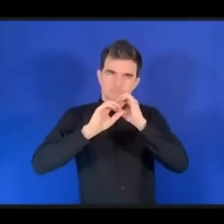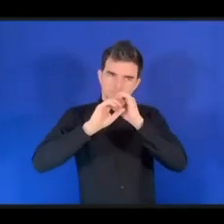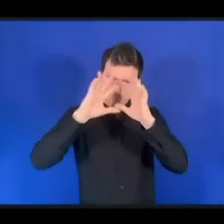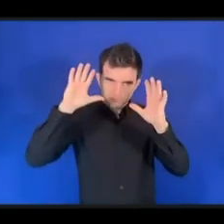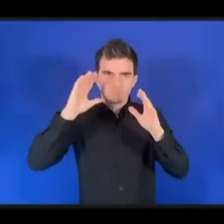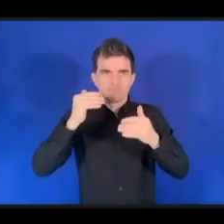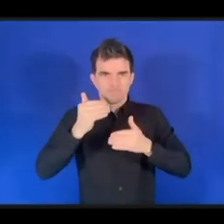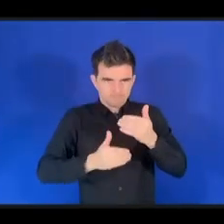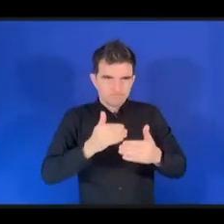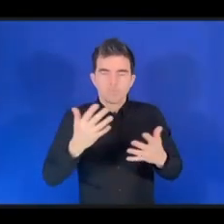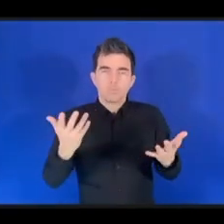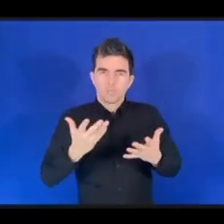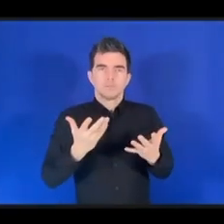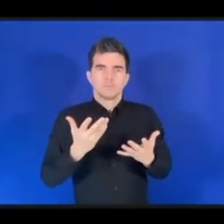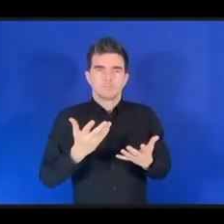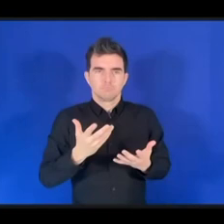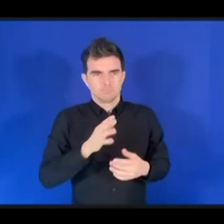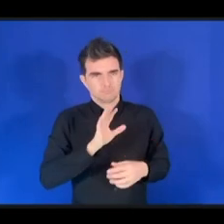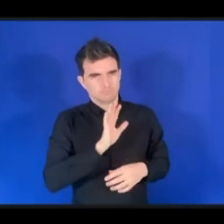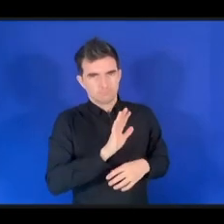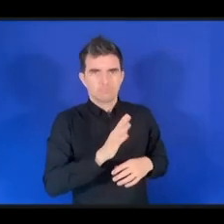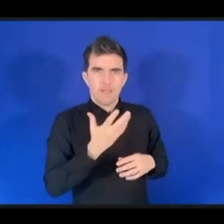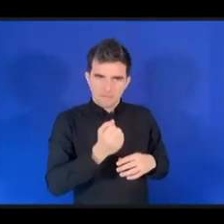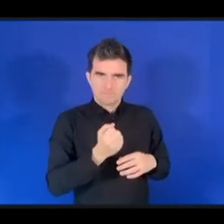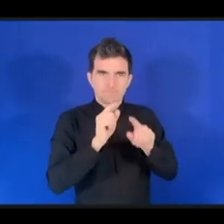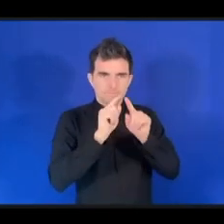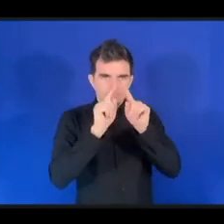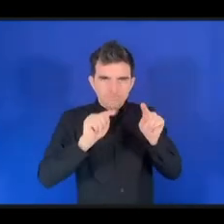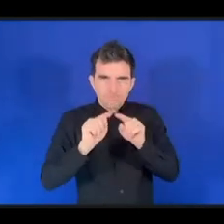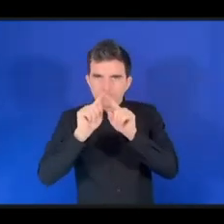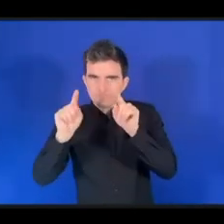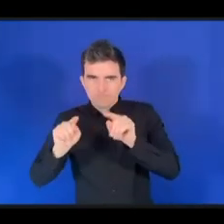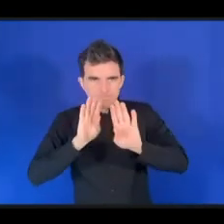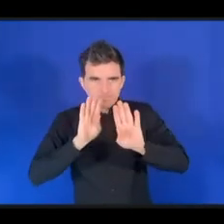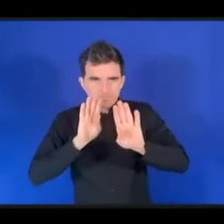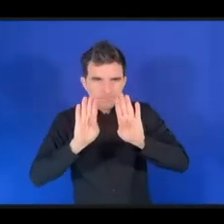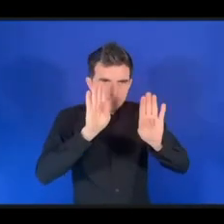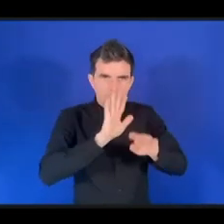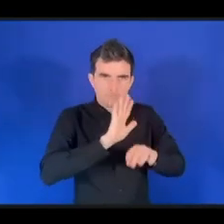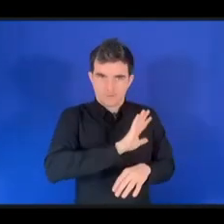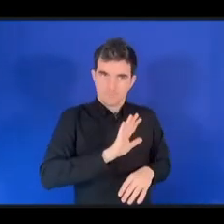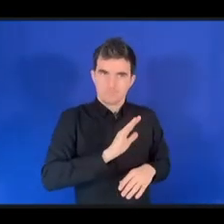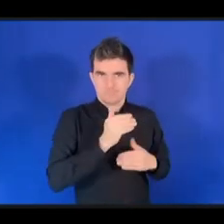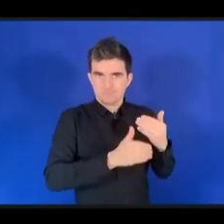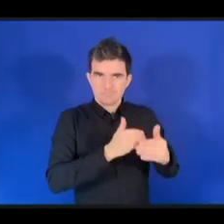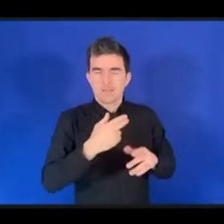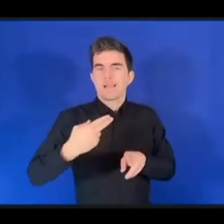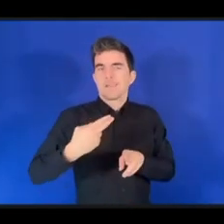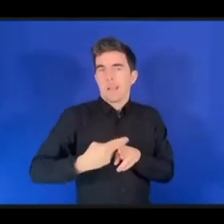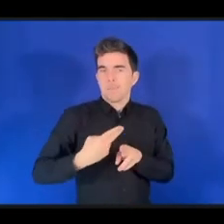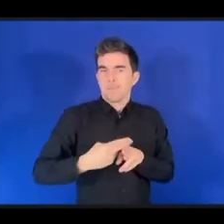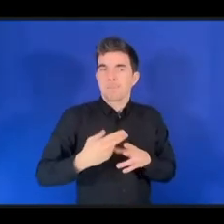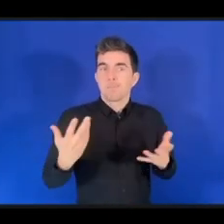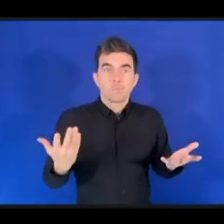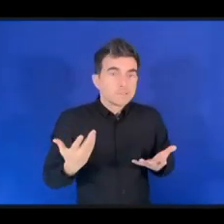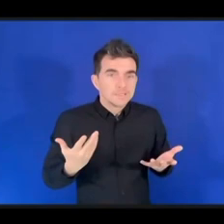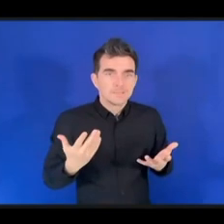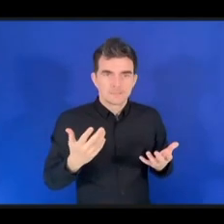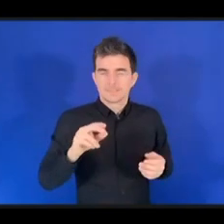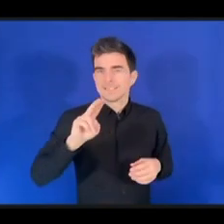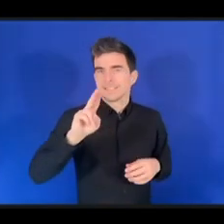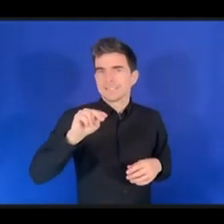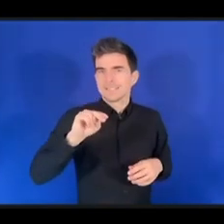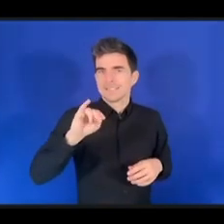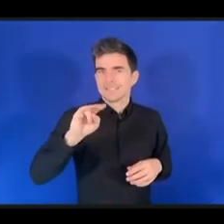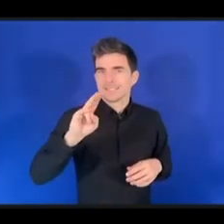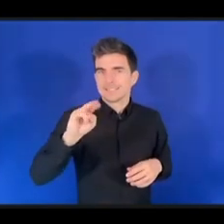Kyoto par la société Nintendo nous sommes la ville du siège de